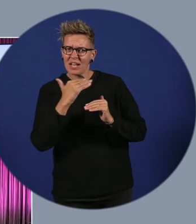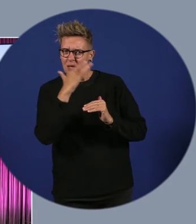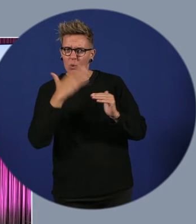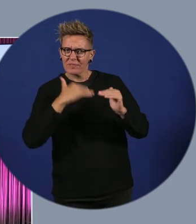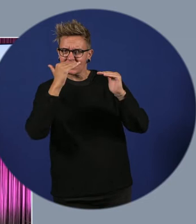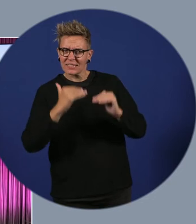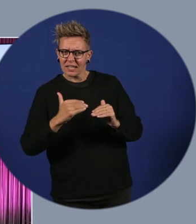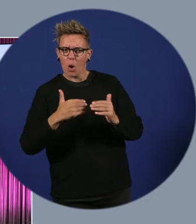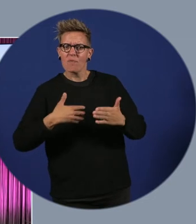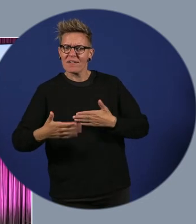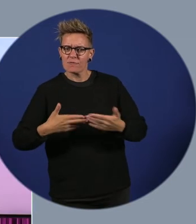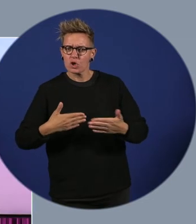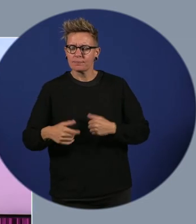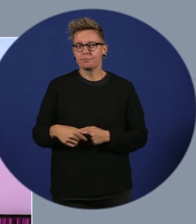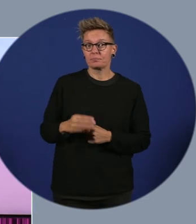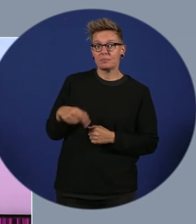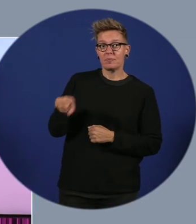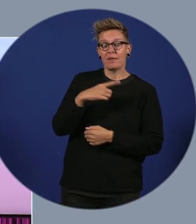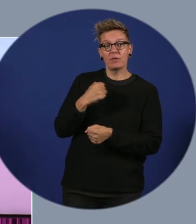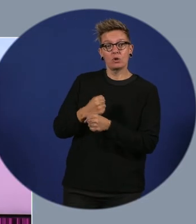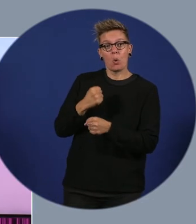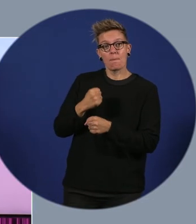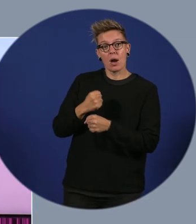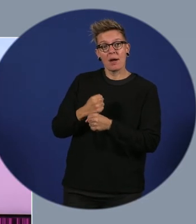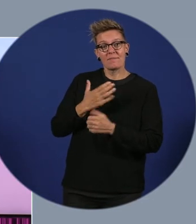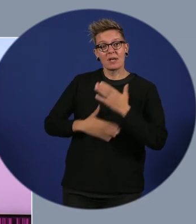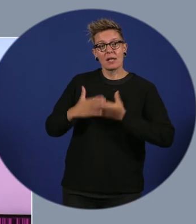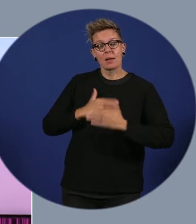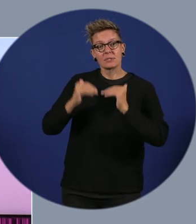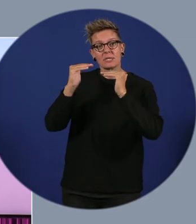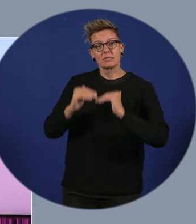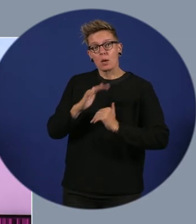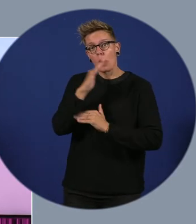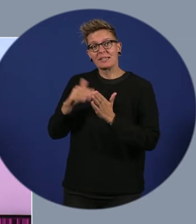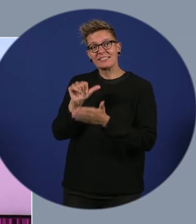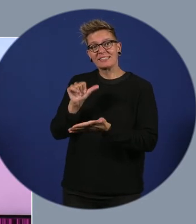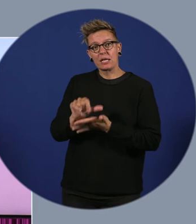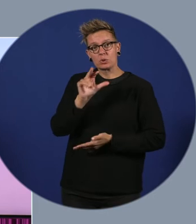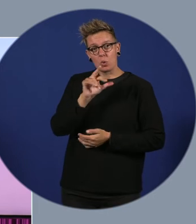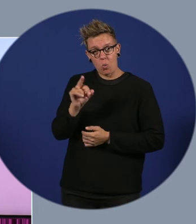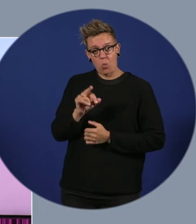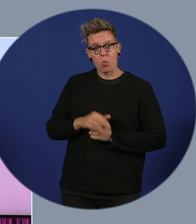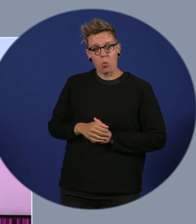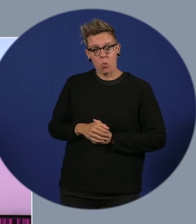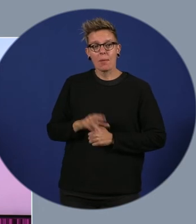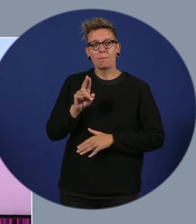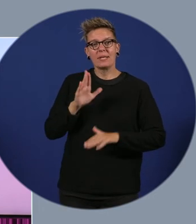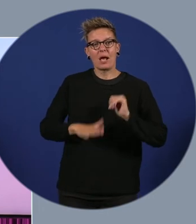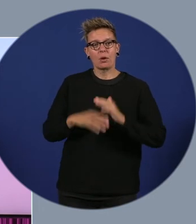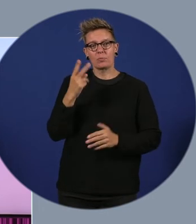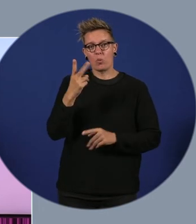varför? Vi jobbar mycket med sänkt rösträttsålder till 16. Och det handlar egentligen om två